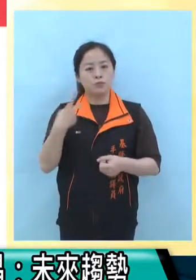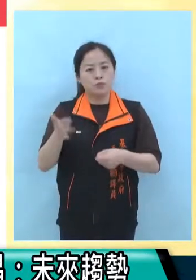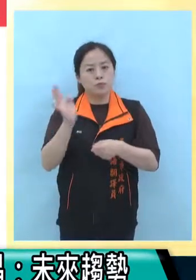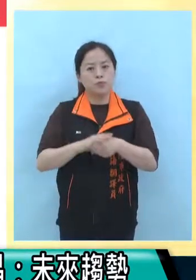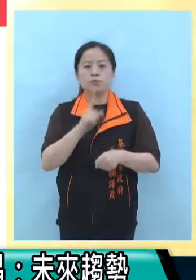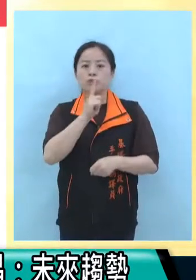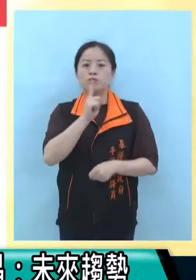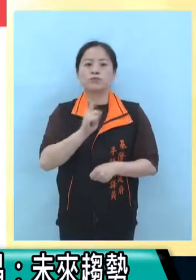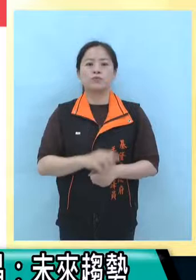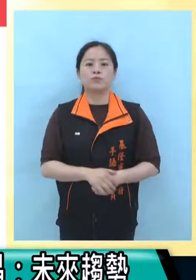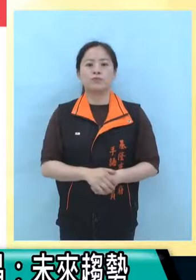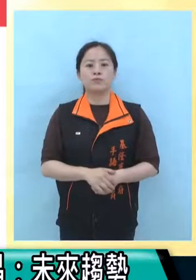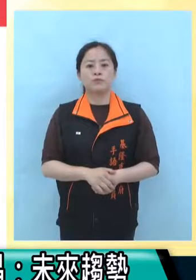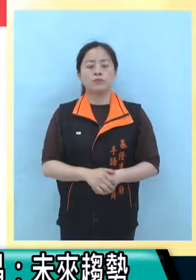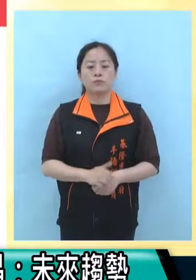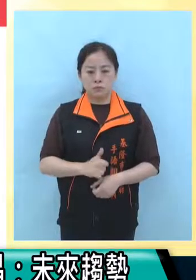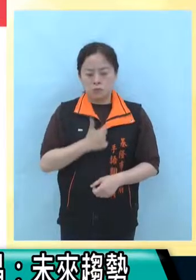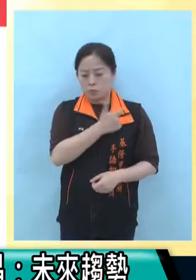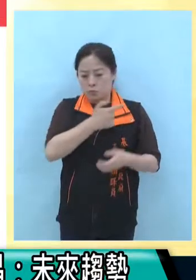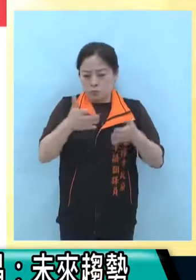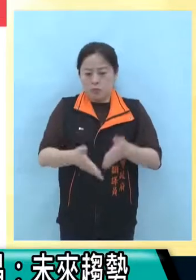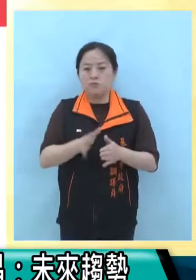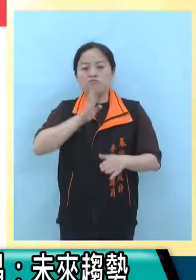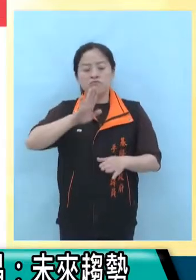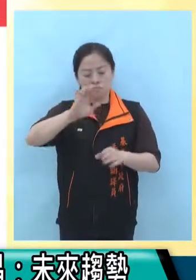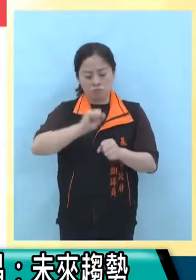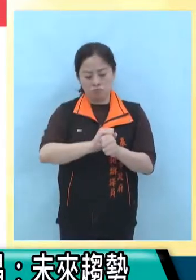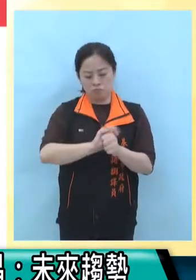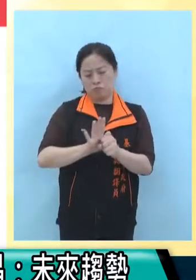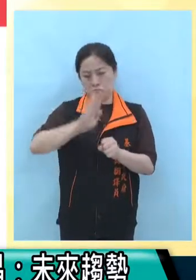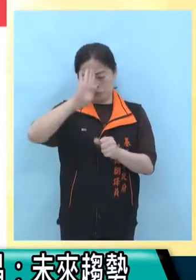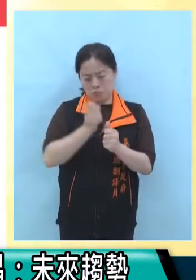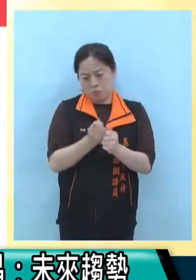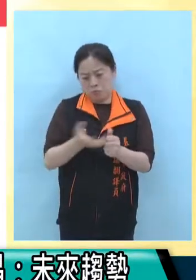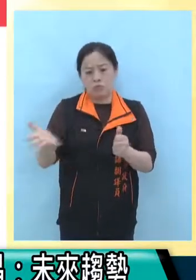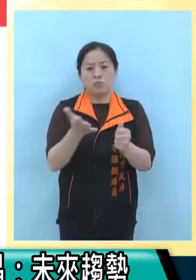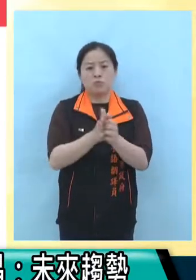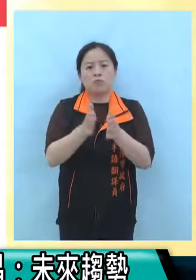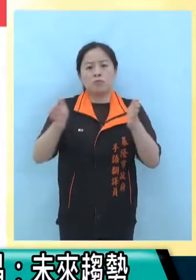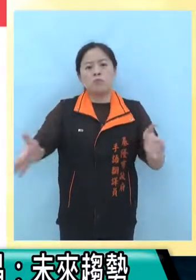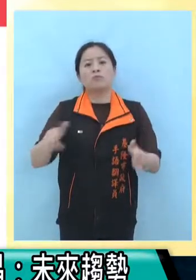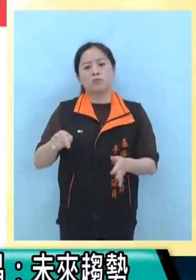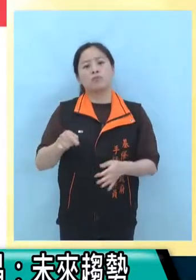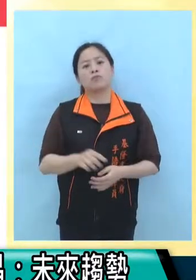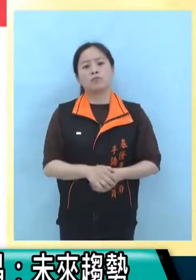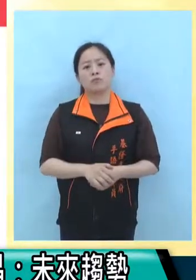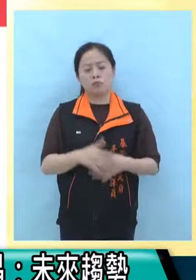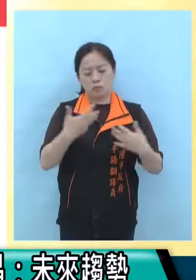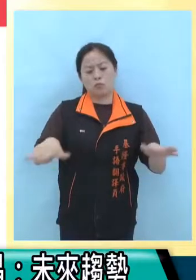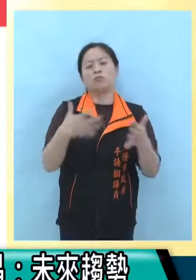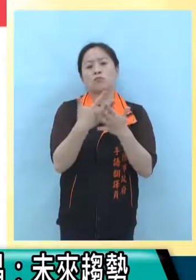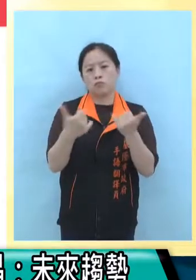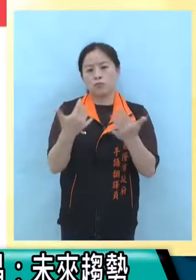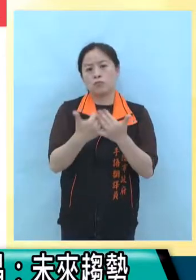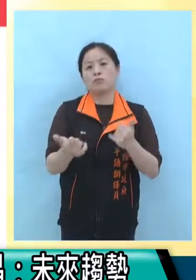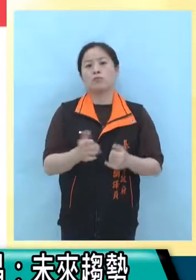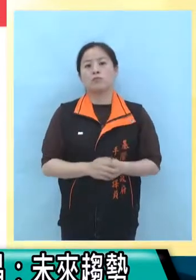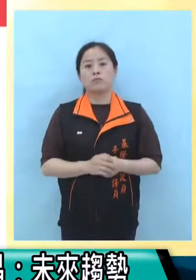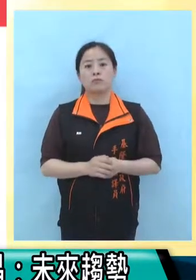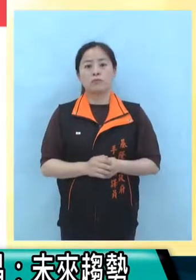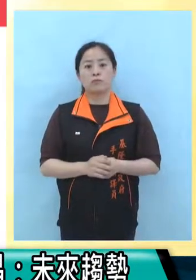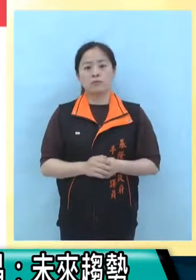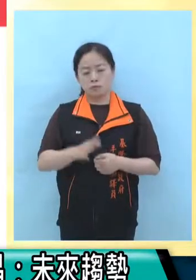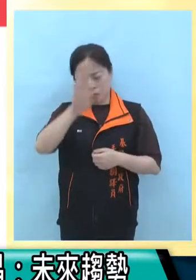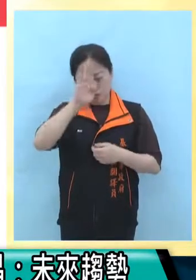下其实最重要的是在疫情期间我们很多的同学这个